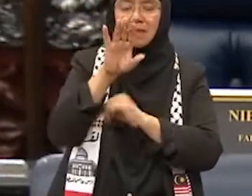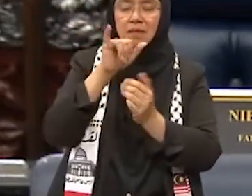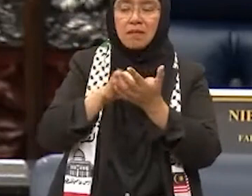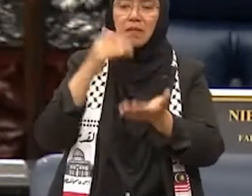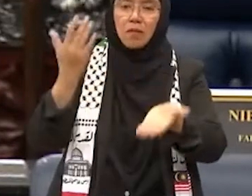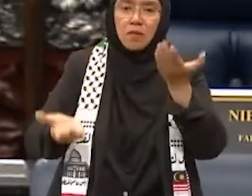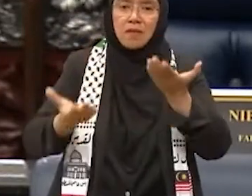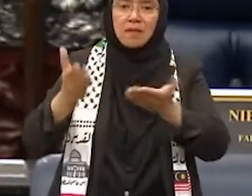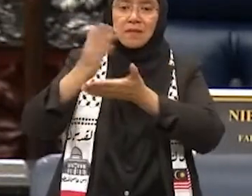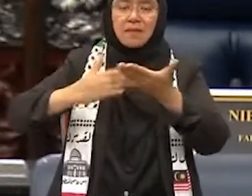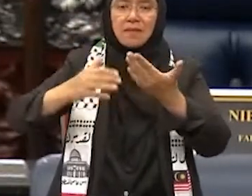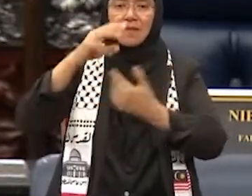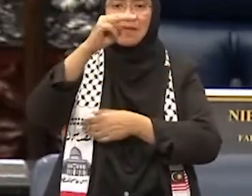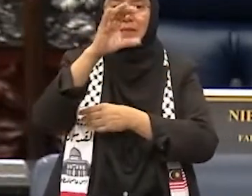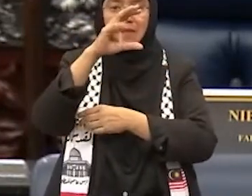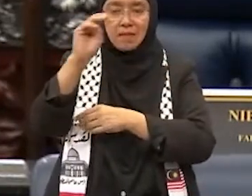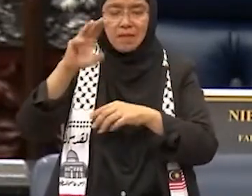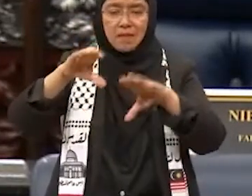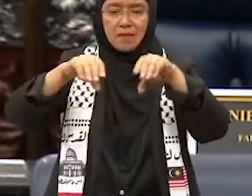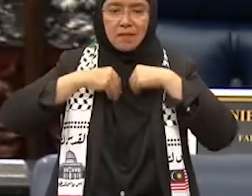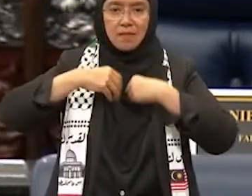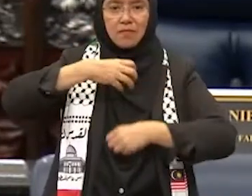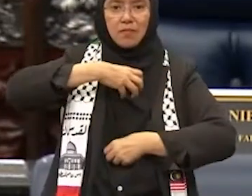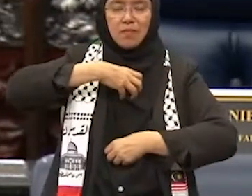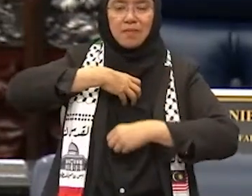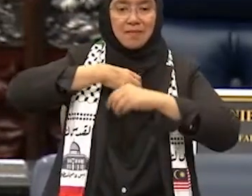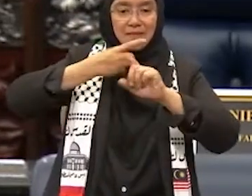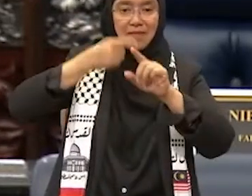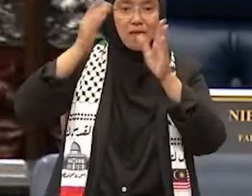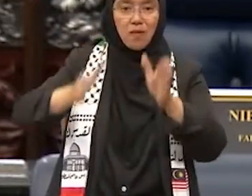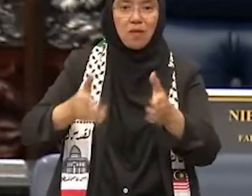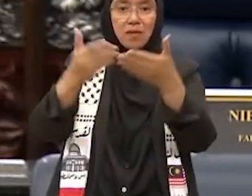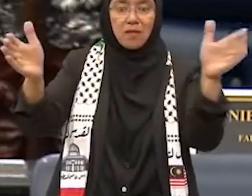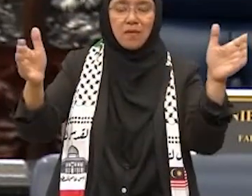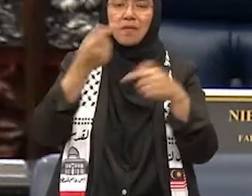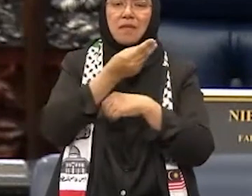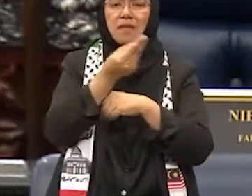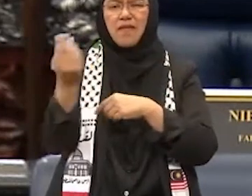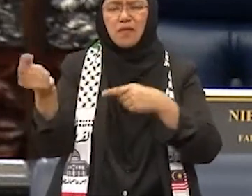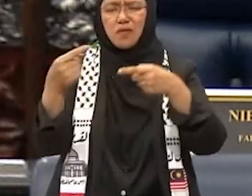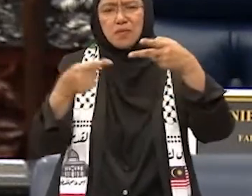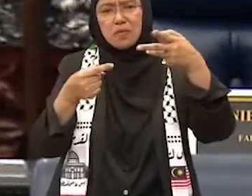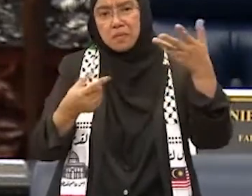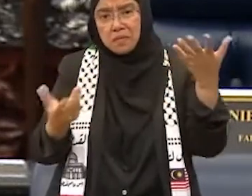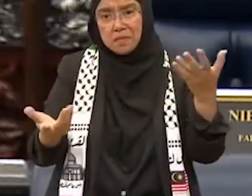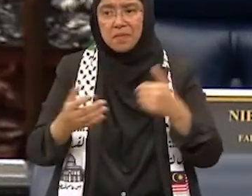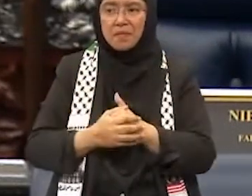aduan daripada orang awam tentang apa-apa perkara dan suka saya maklumkan